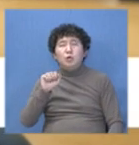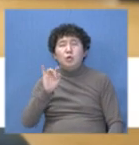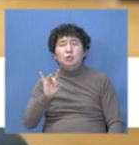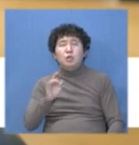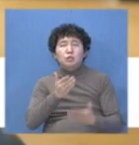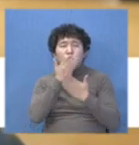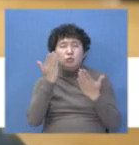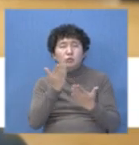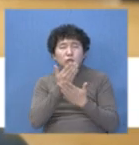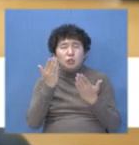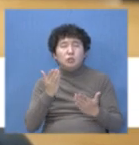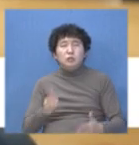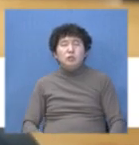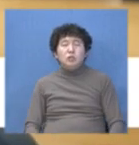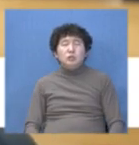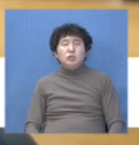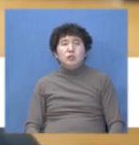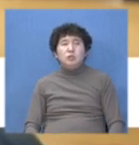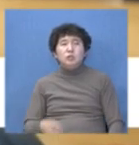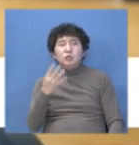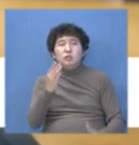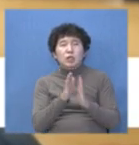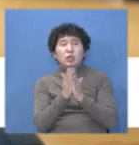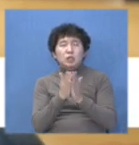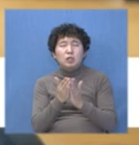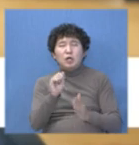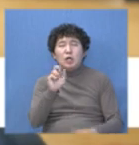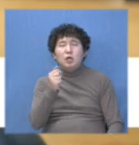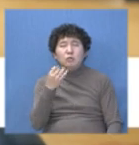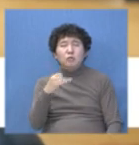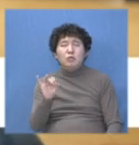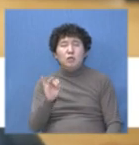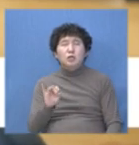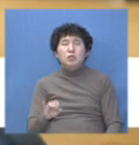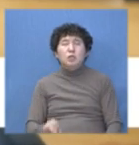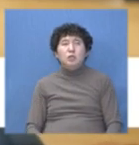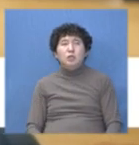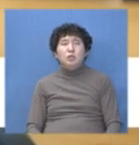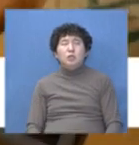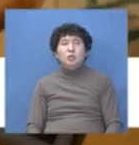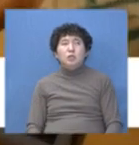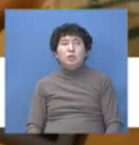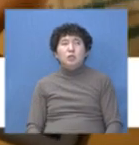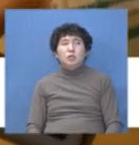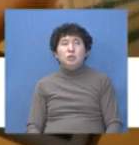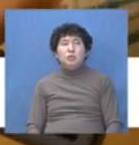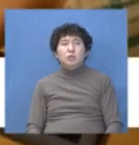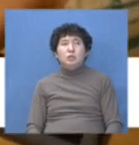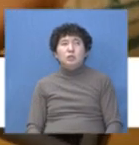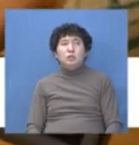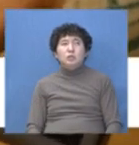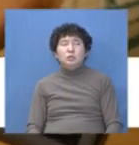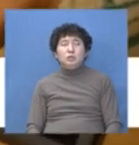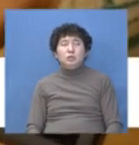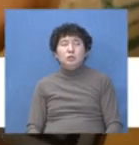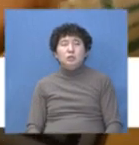менің осы Мұхтар Әуезов бойынша оқыған 4 томдық Абай жолы романы және де Қорғансыздар күні романы